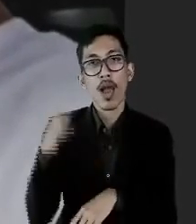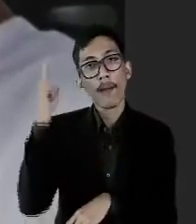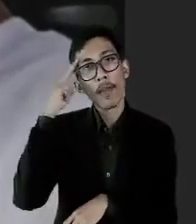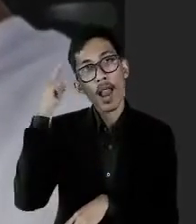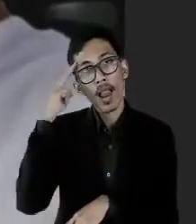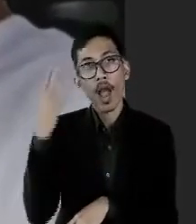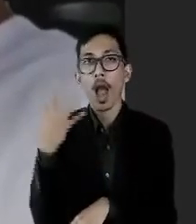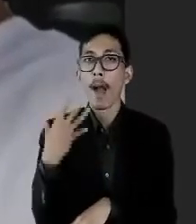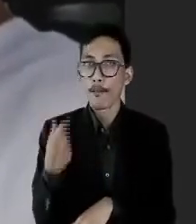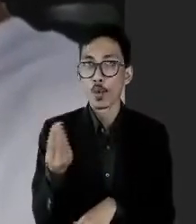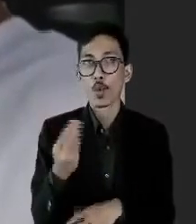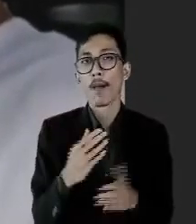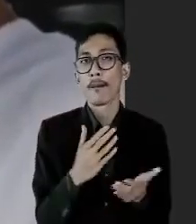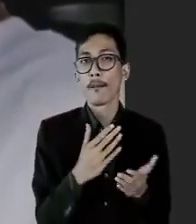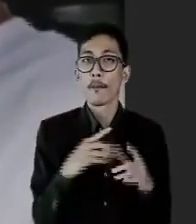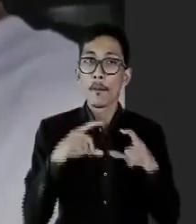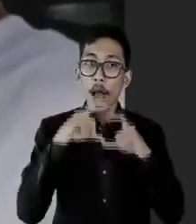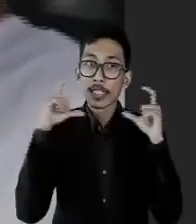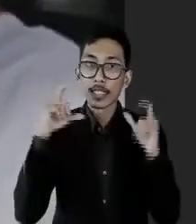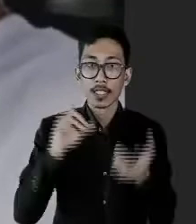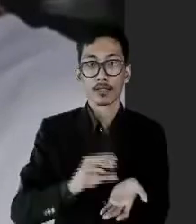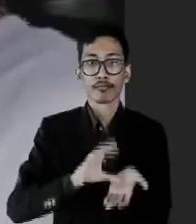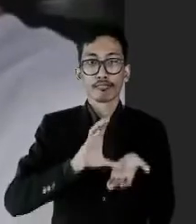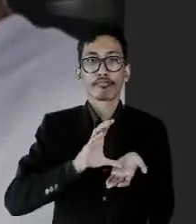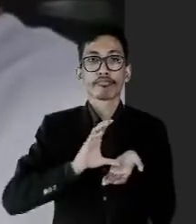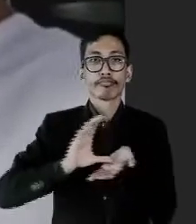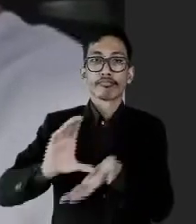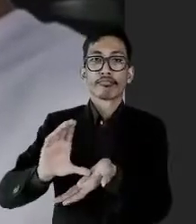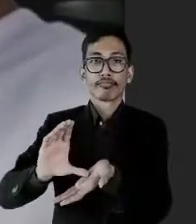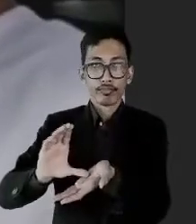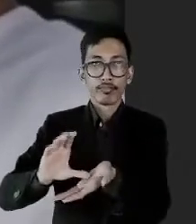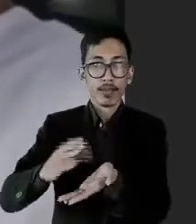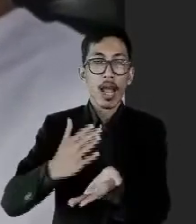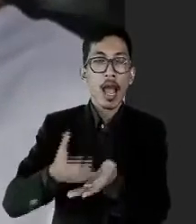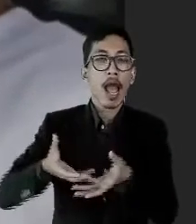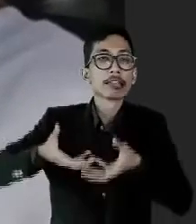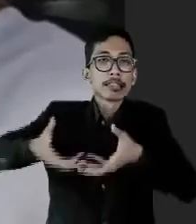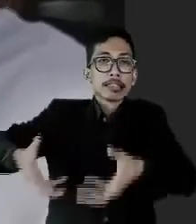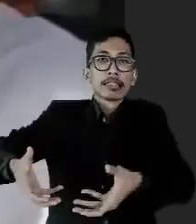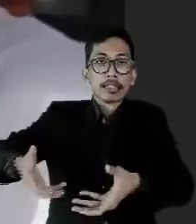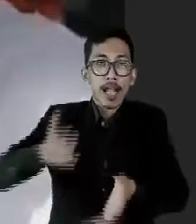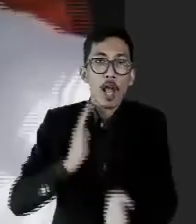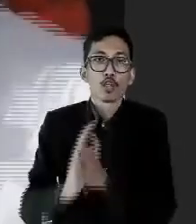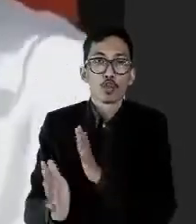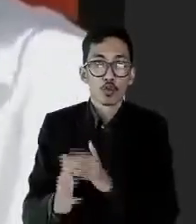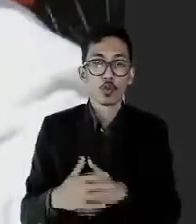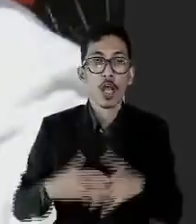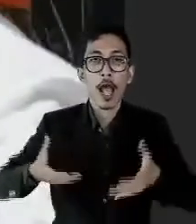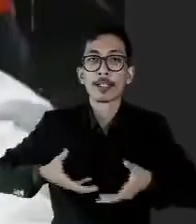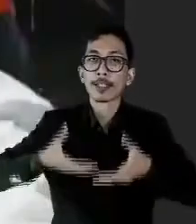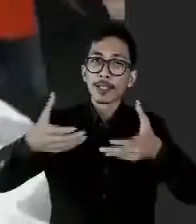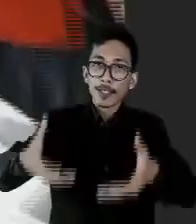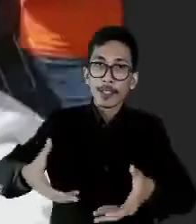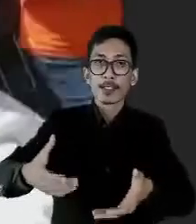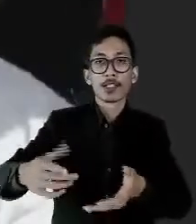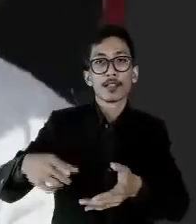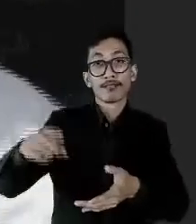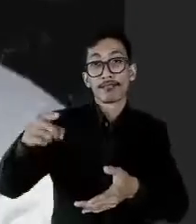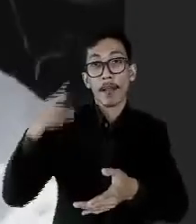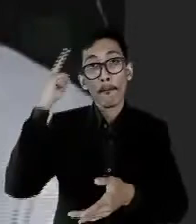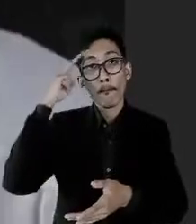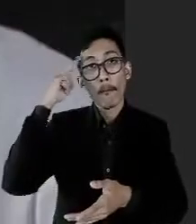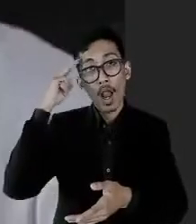kampung, tua-tua adat yang ada di kabupaten, khususnya Kabupaten Jayapura. Itu aja Mas. Oke,